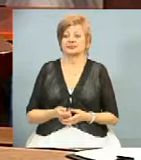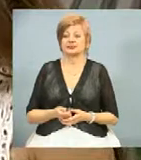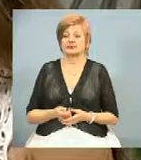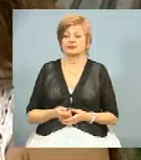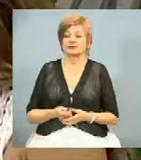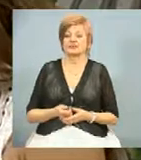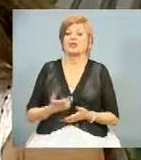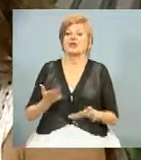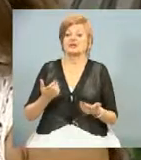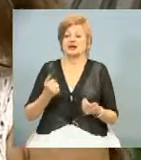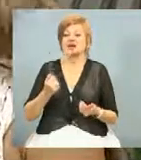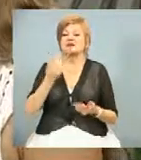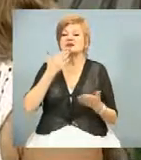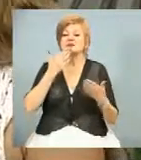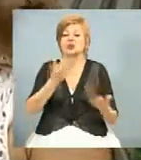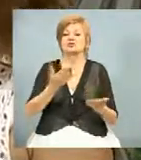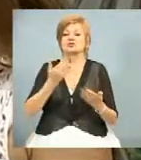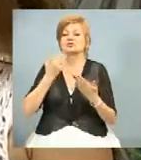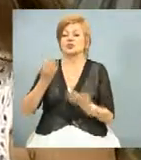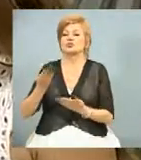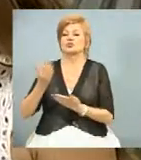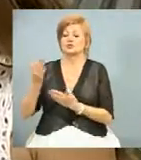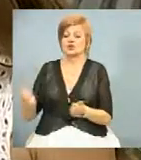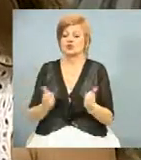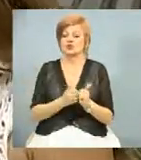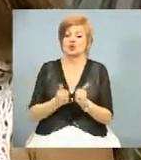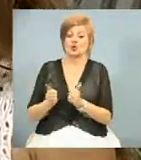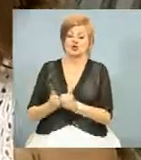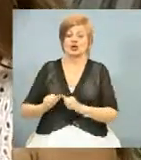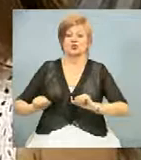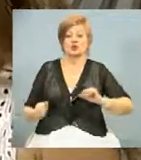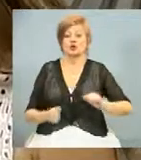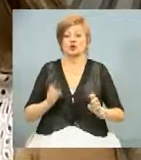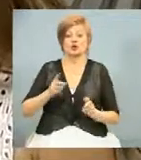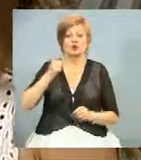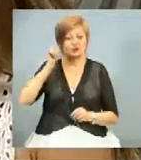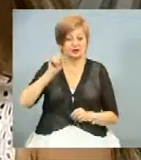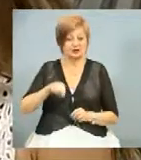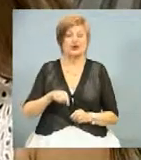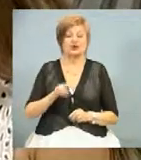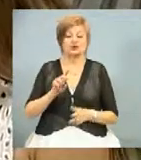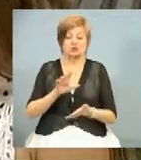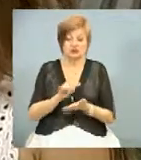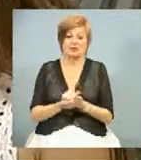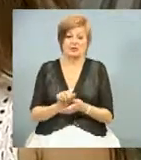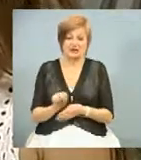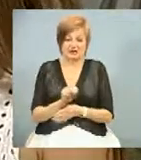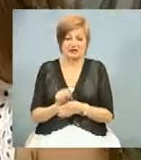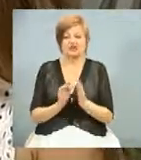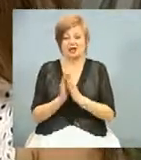спрашували. Так, вони запитували у своїх сусідів, друзів. І ті люди, які були лікарями, тобто займалися, як ти вже сказав,